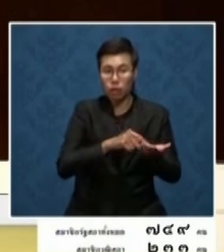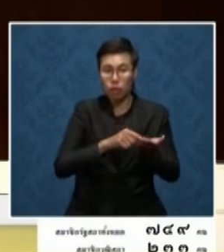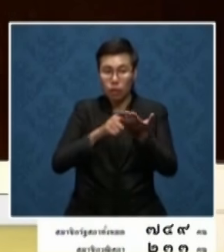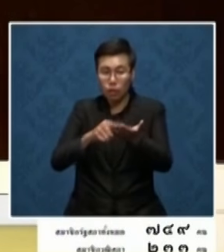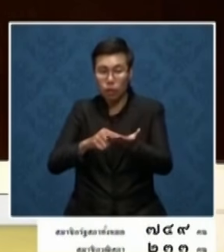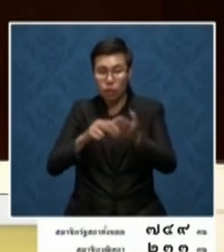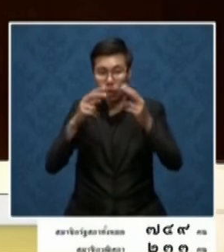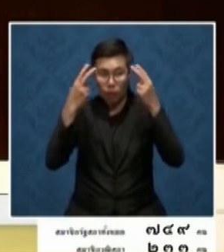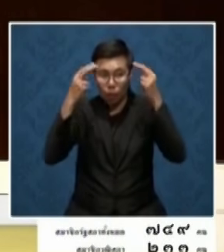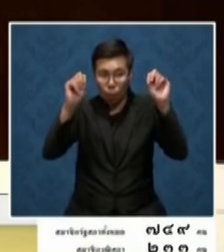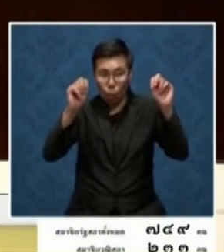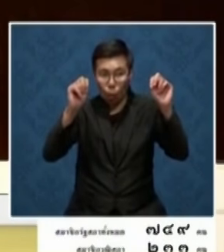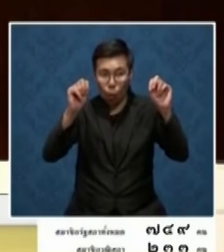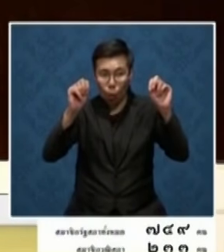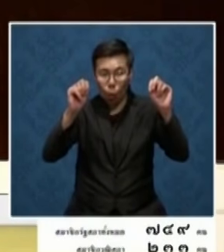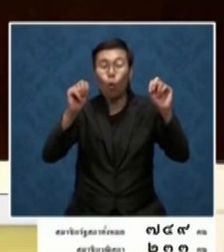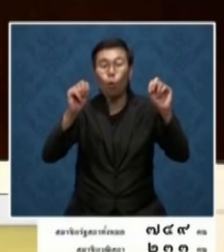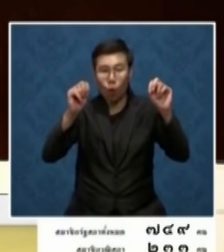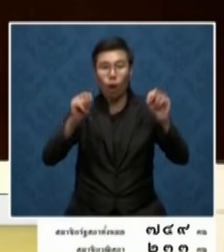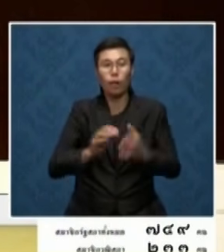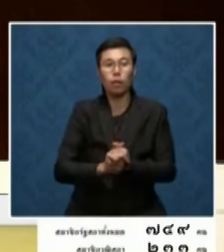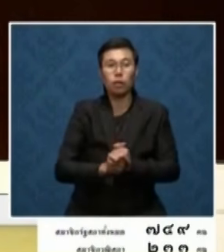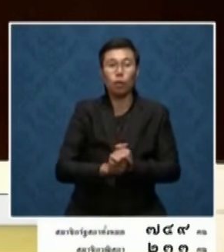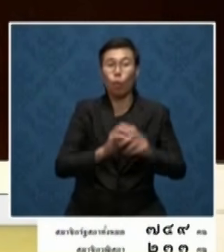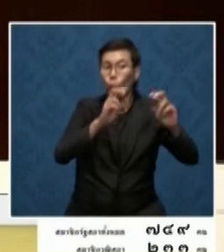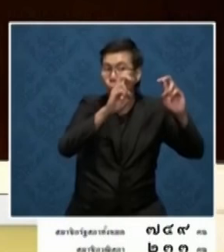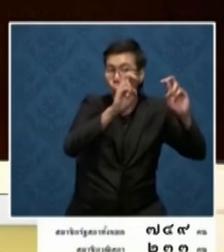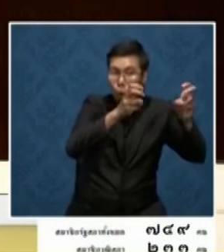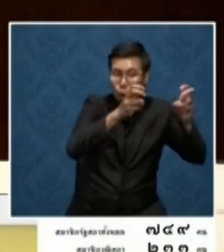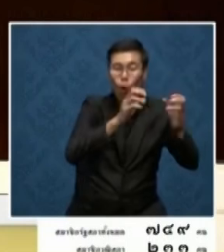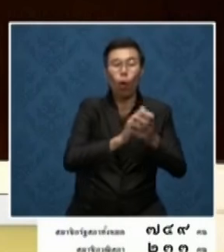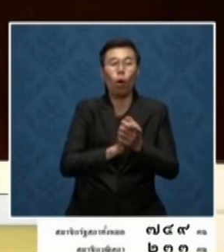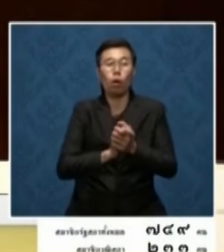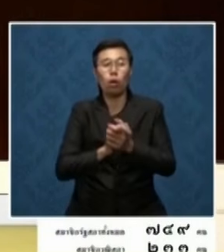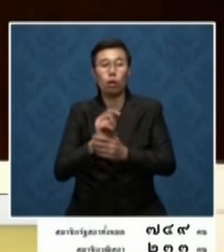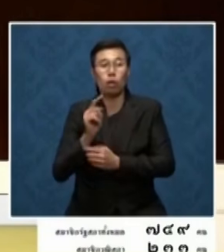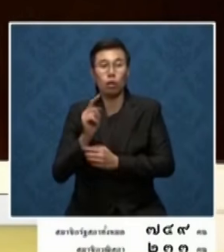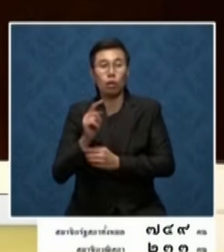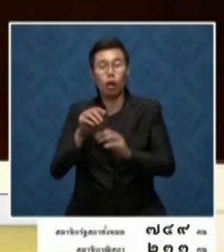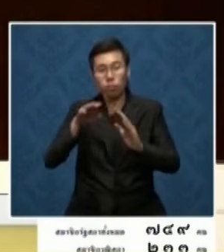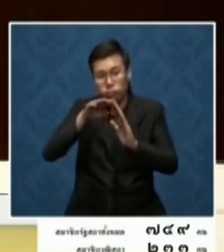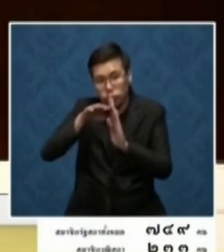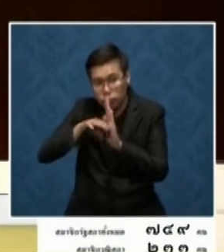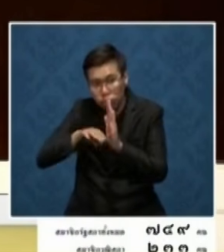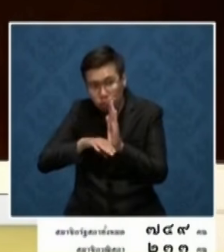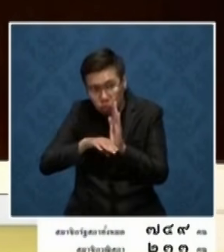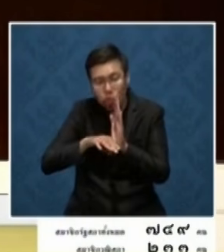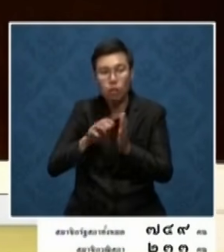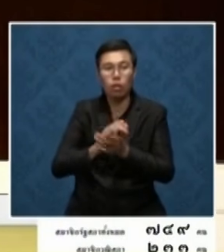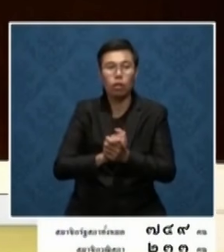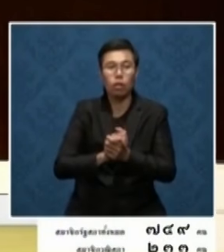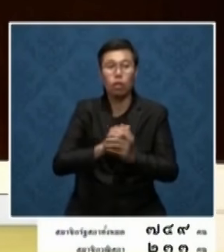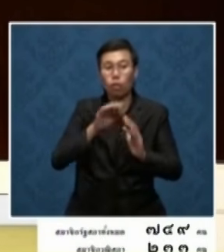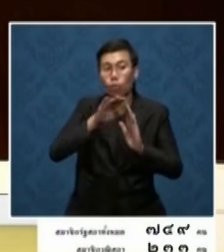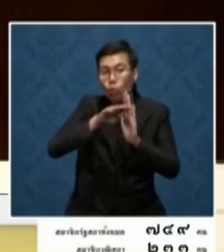ติ แปลว่าไม่ได้ร่วม รับรอง คุณพิธาลิ้มเจริญรัตน์ใช่ไหมที่คุณสุทินคลังแสงลุกขึ้นเสนอชื่